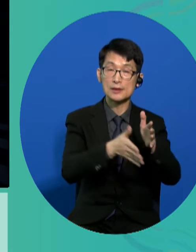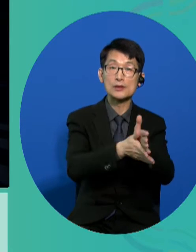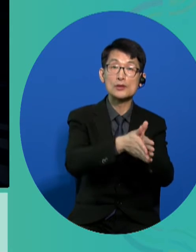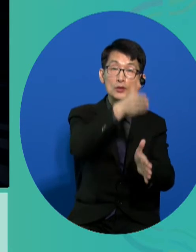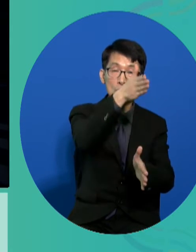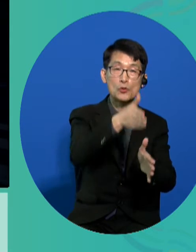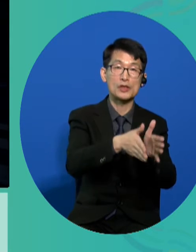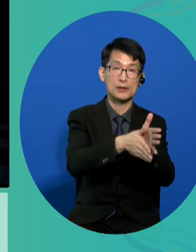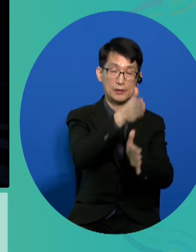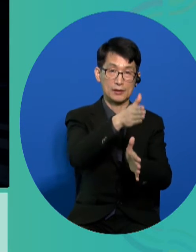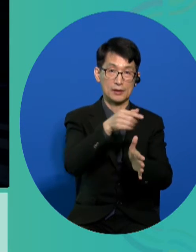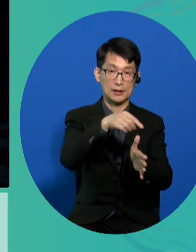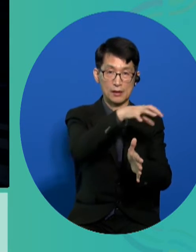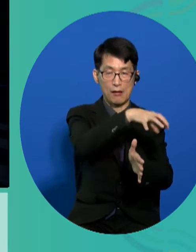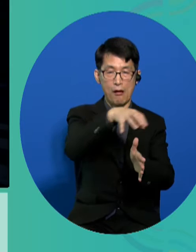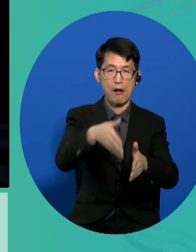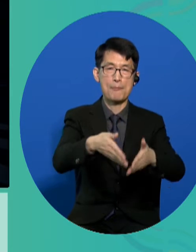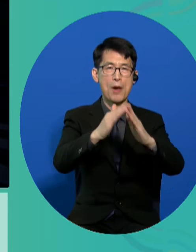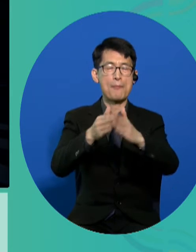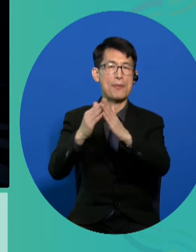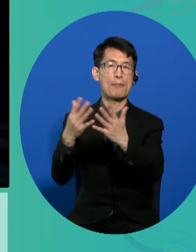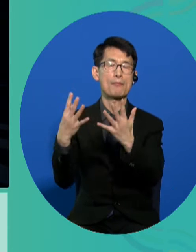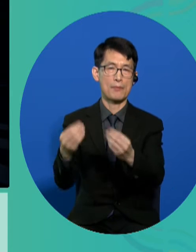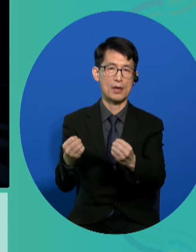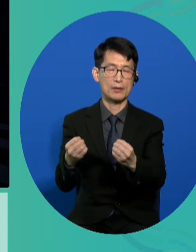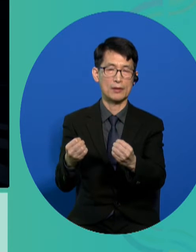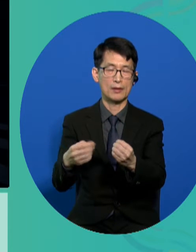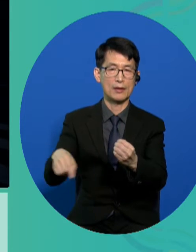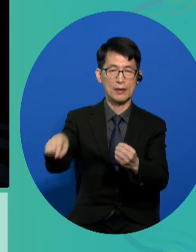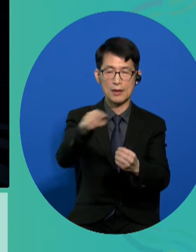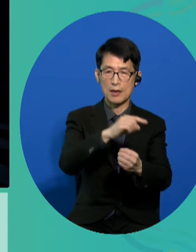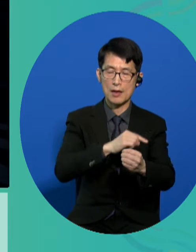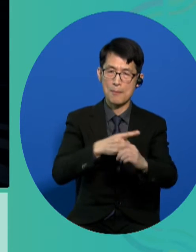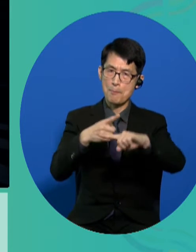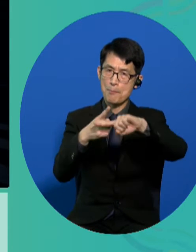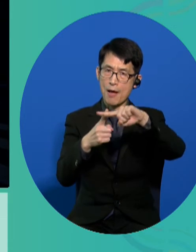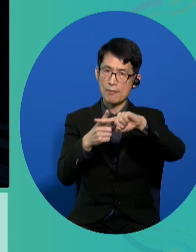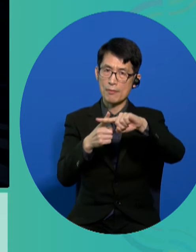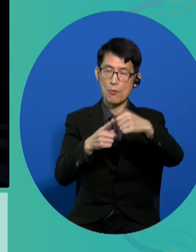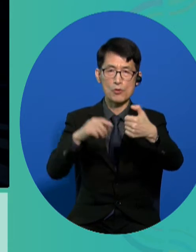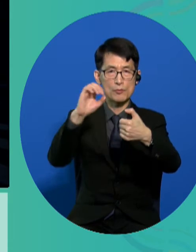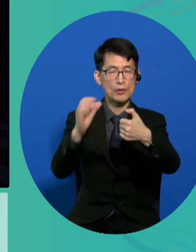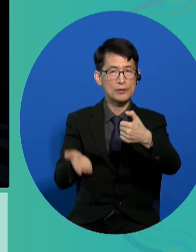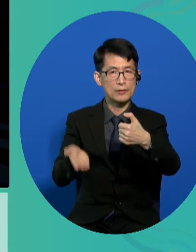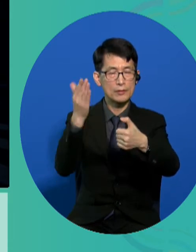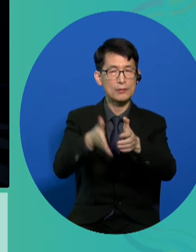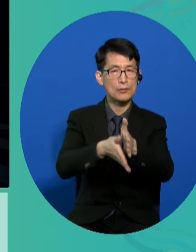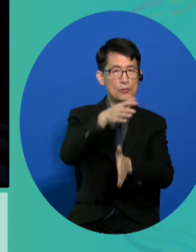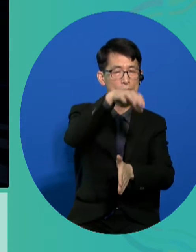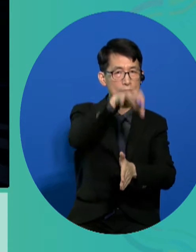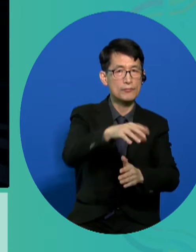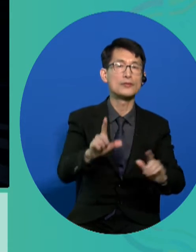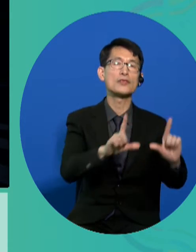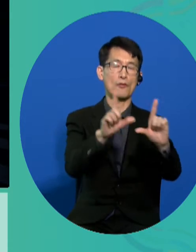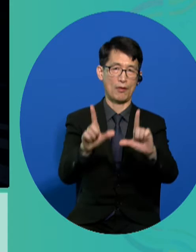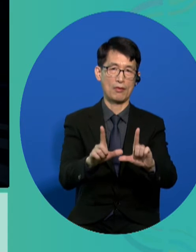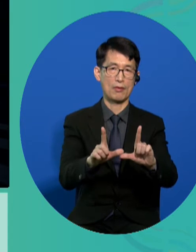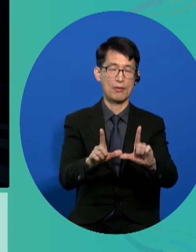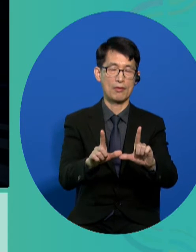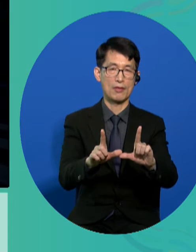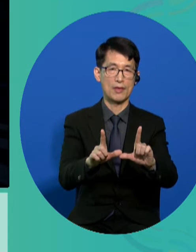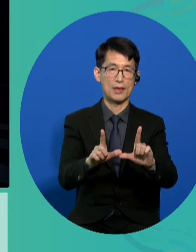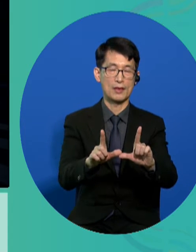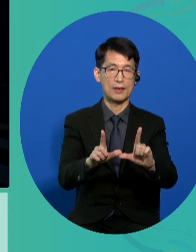되고 있다고 믿기 때문이고, 세계 인구의 절반이 도시에 살고 있습니다. 또 2050년이 되면 장애인을